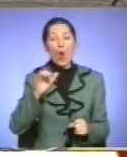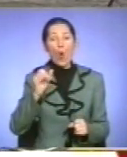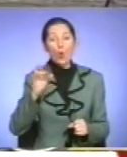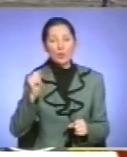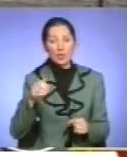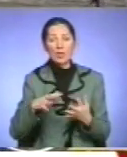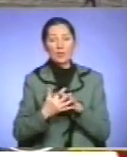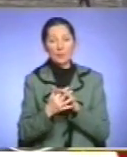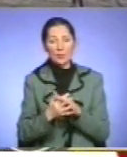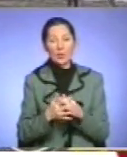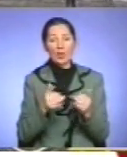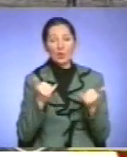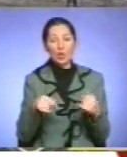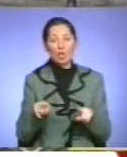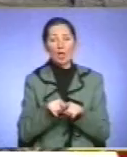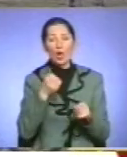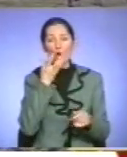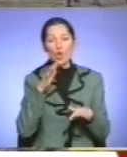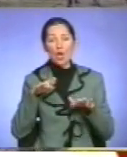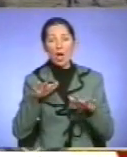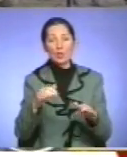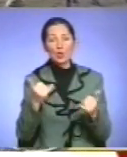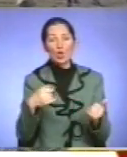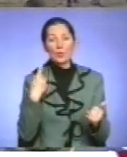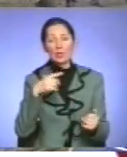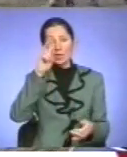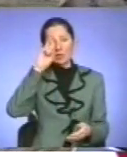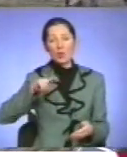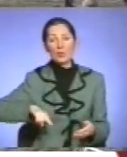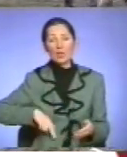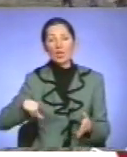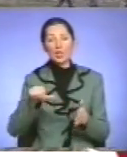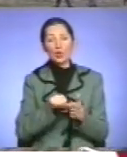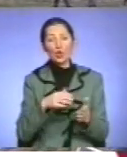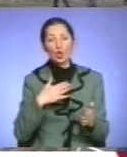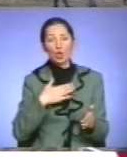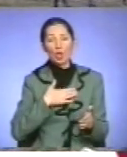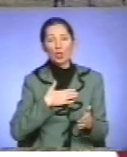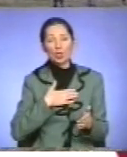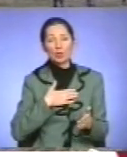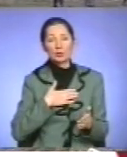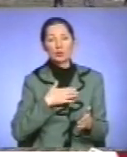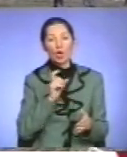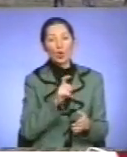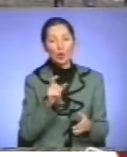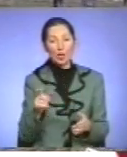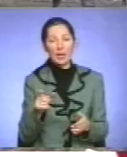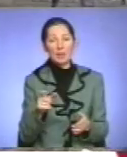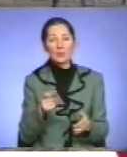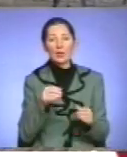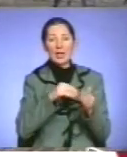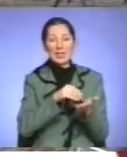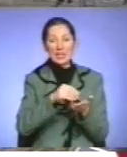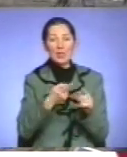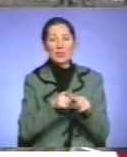така хороша акція. Сьогодні обласна державна адміністрація за участю наших людей садимо цей ліс. Я